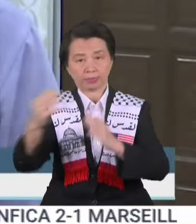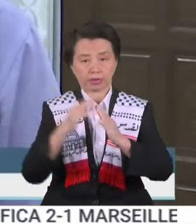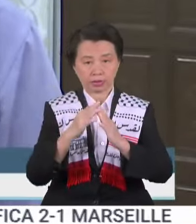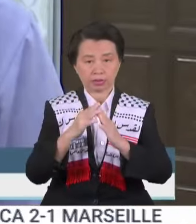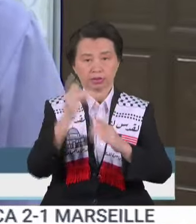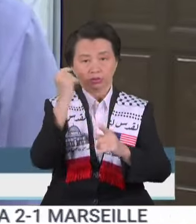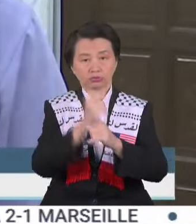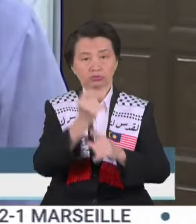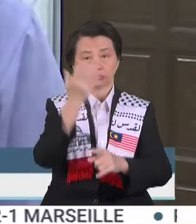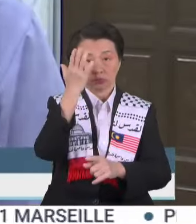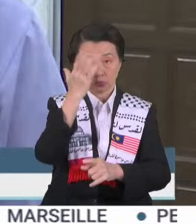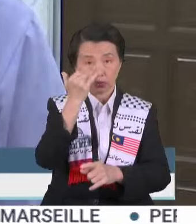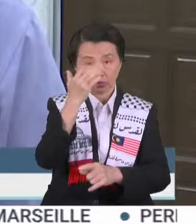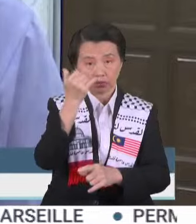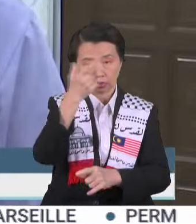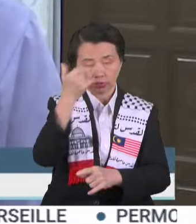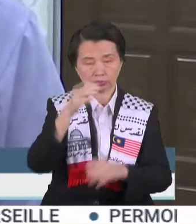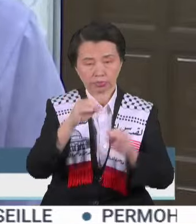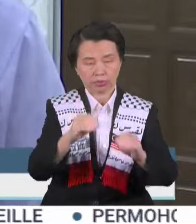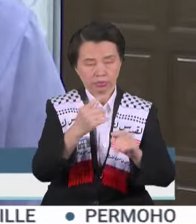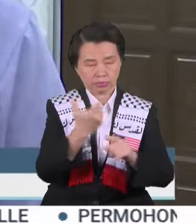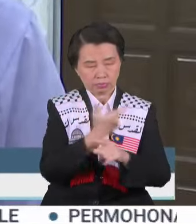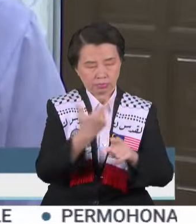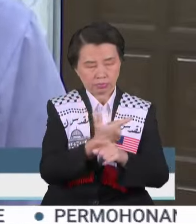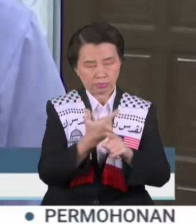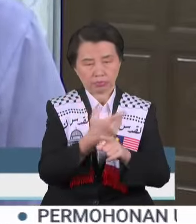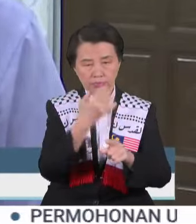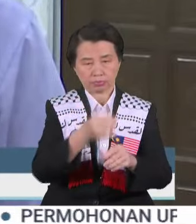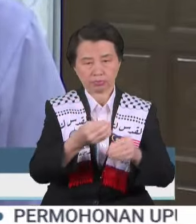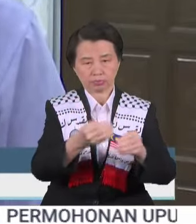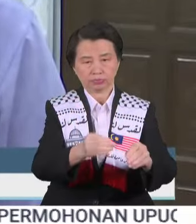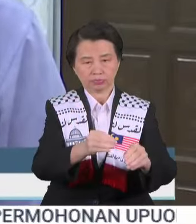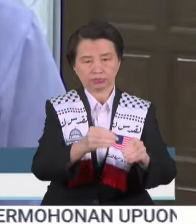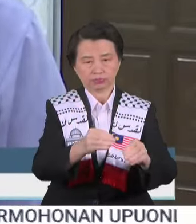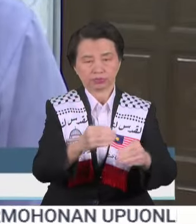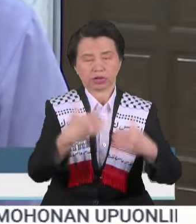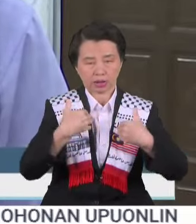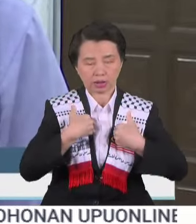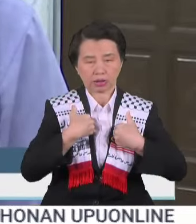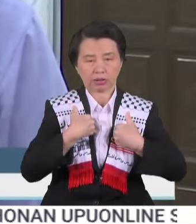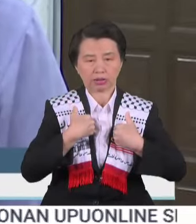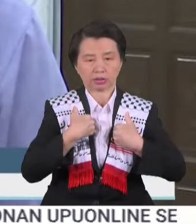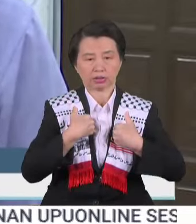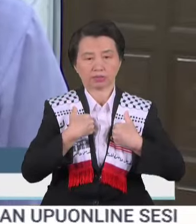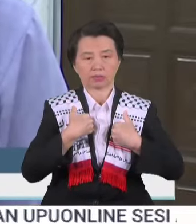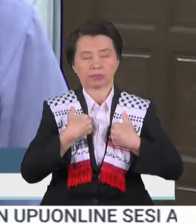Tujuannya sebenarnya kemahiran ini adalah untuk kita memberi nilai tambah dan mewujudkan